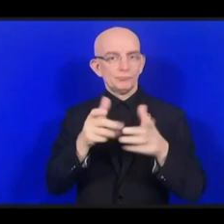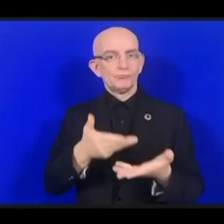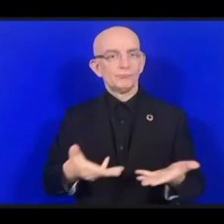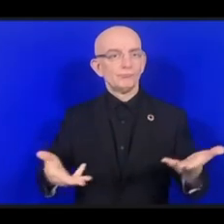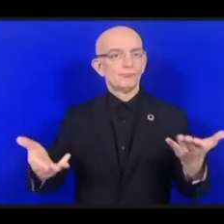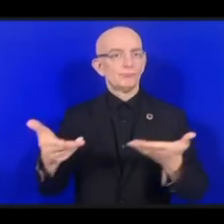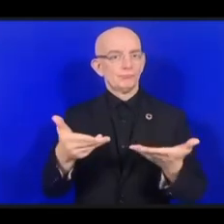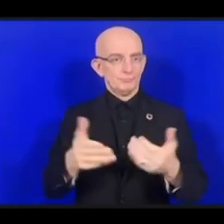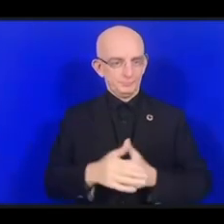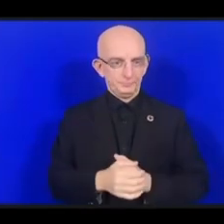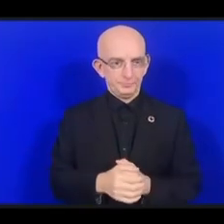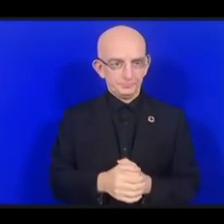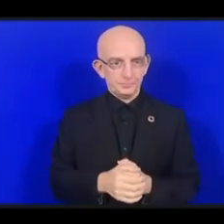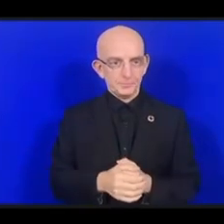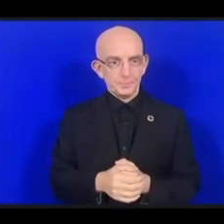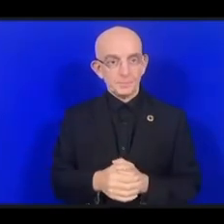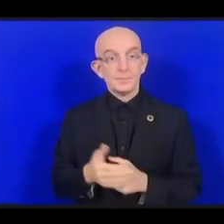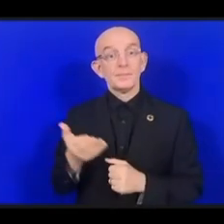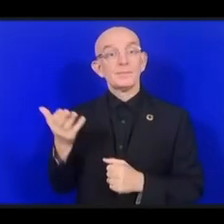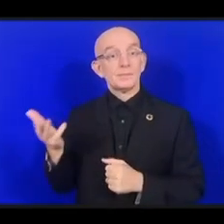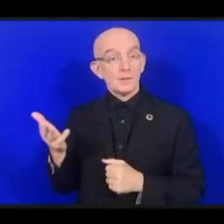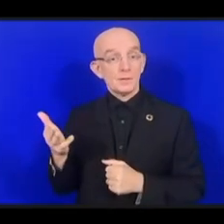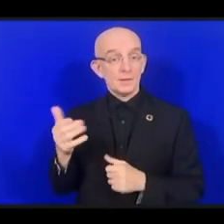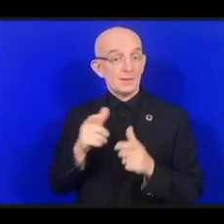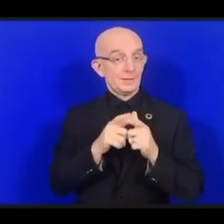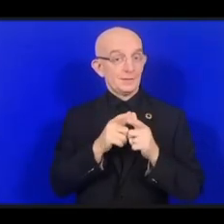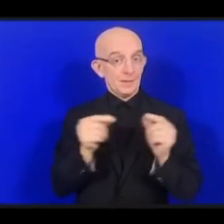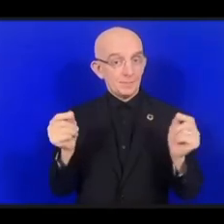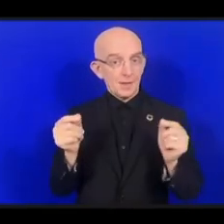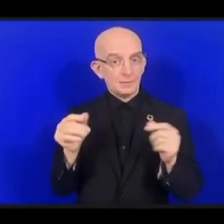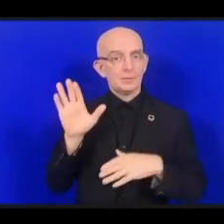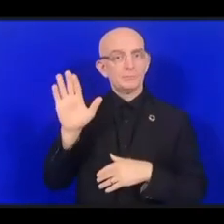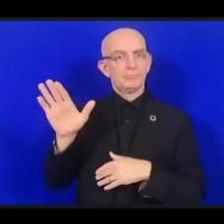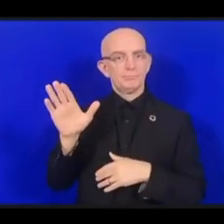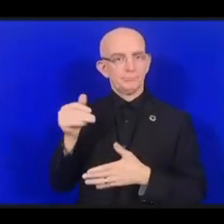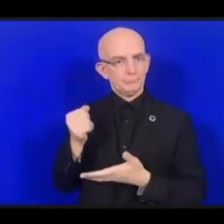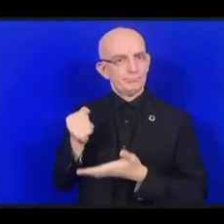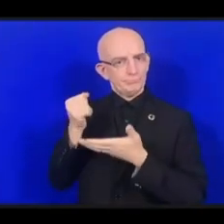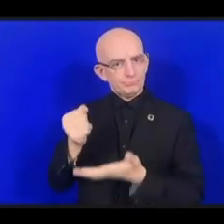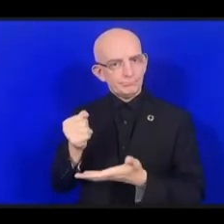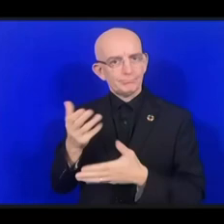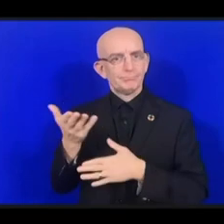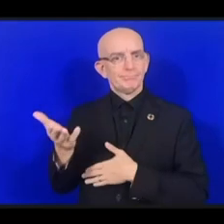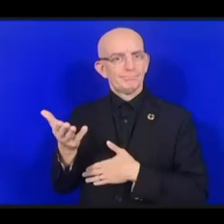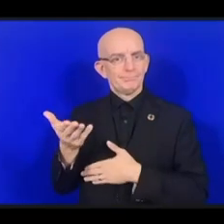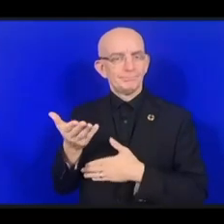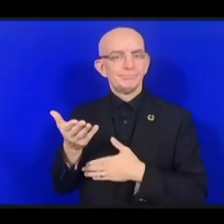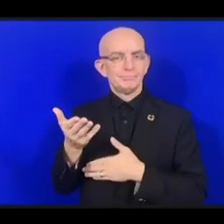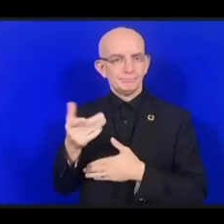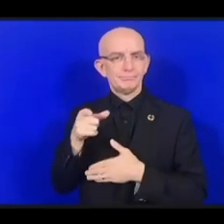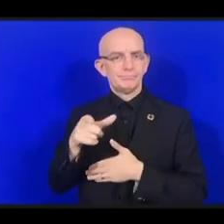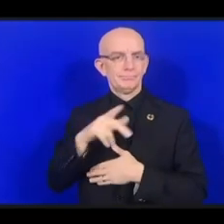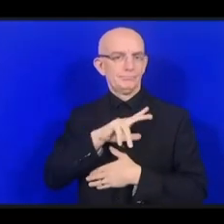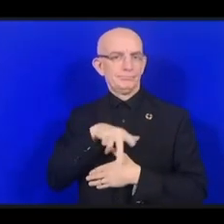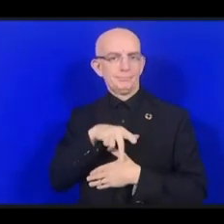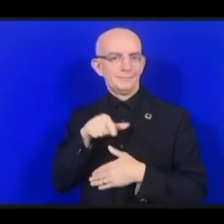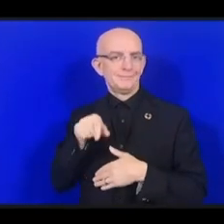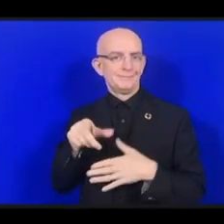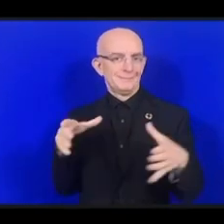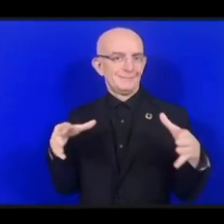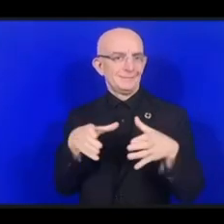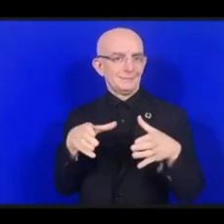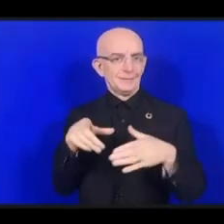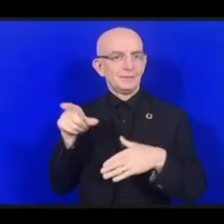Japanese kanji proficiency Society la société japonaise de maîtresse des kanji aujourd'hui il va écrire un seul kanji qui